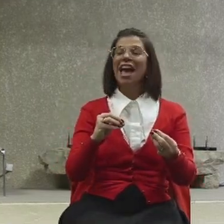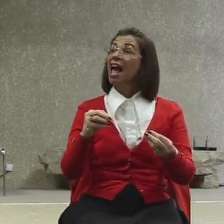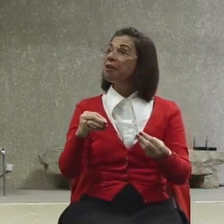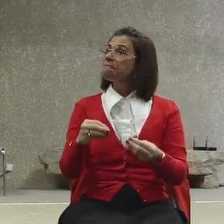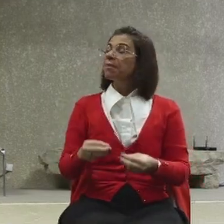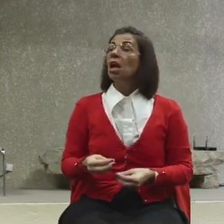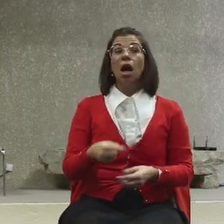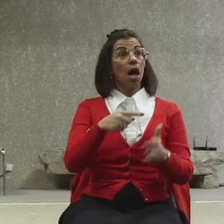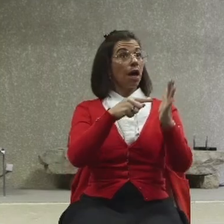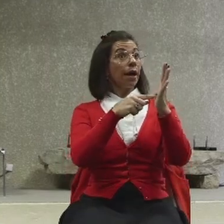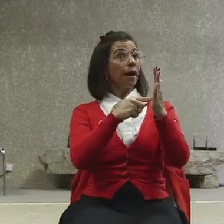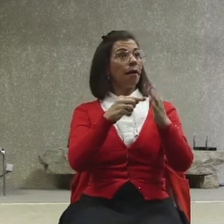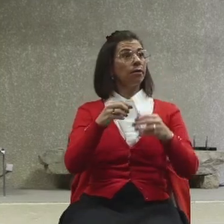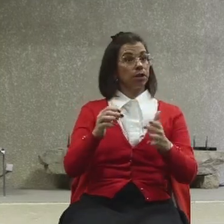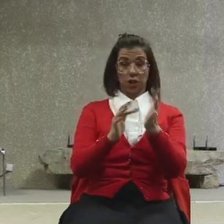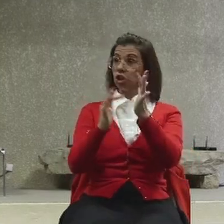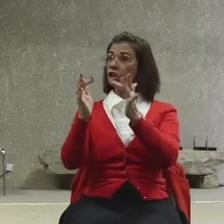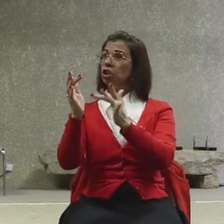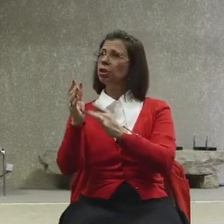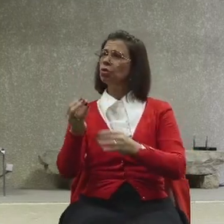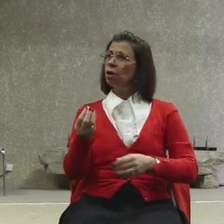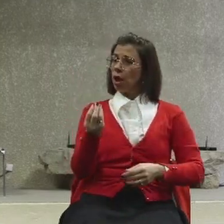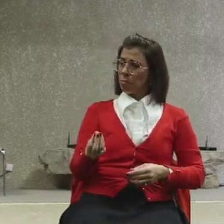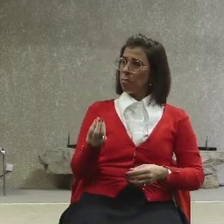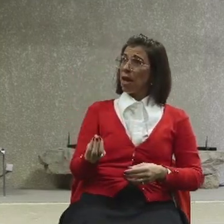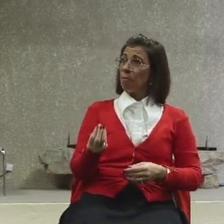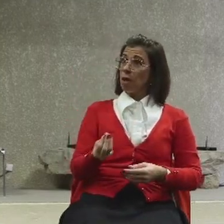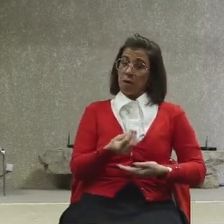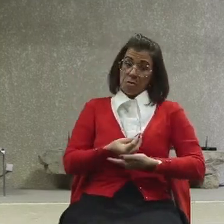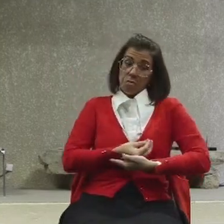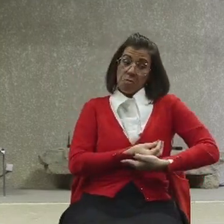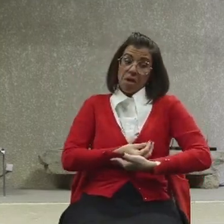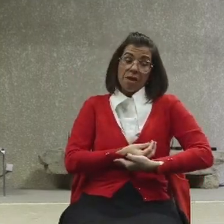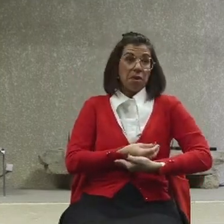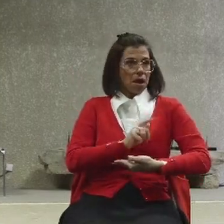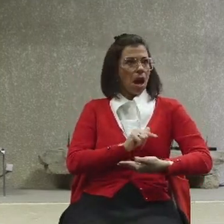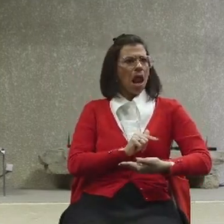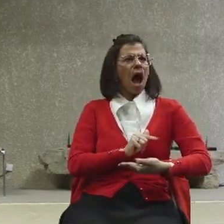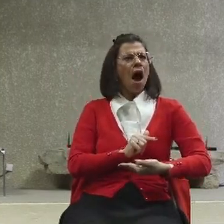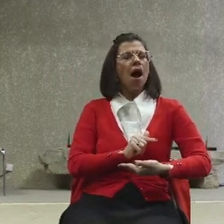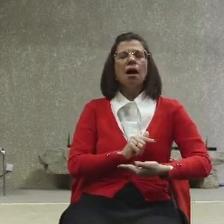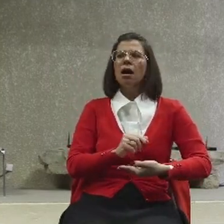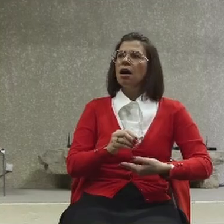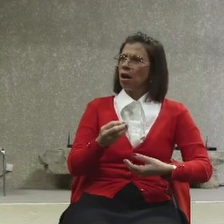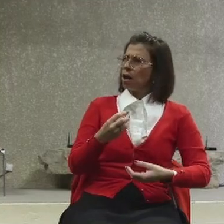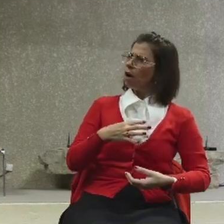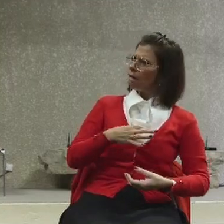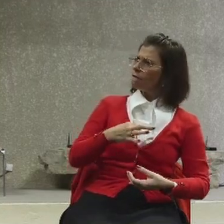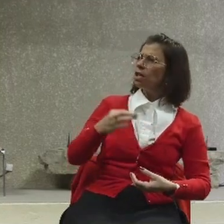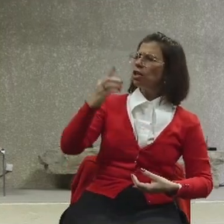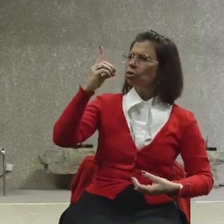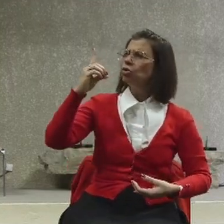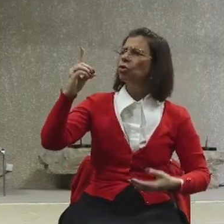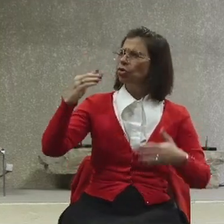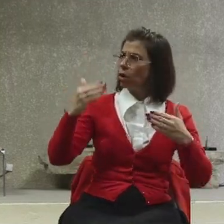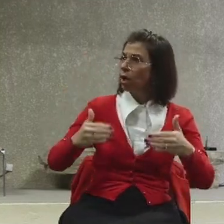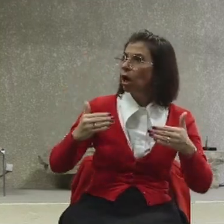qu'ils peuvent marcher tranquilles et vivre dans le repos et la paix, la plénitude?